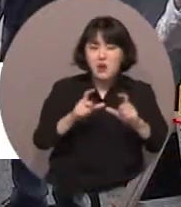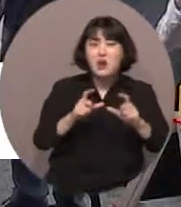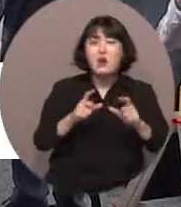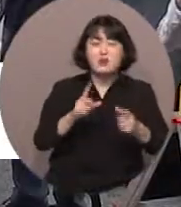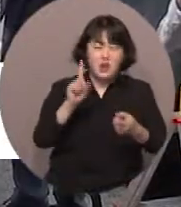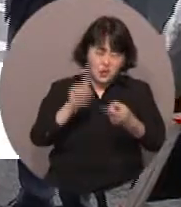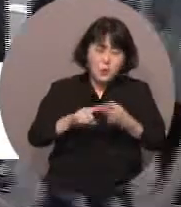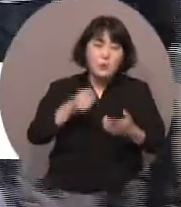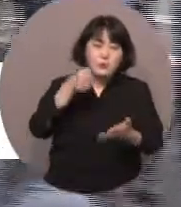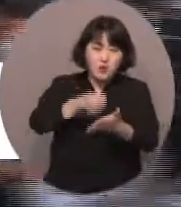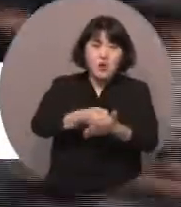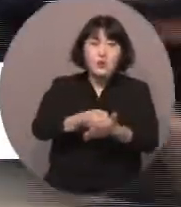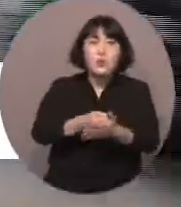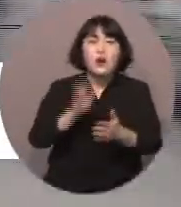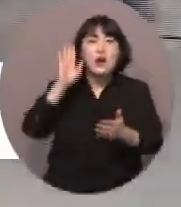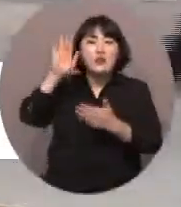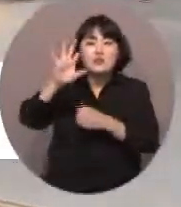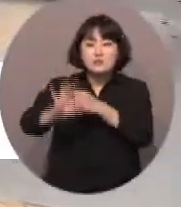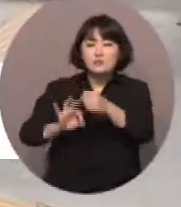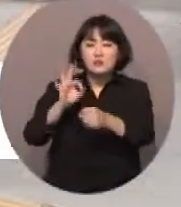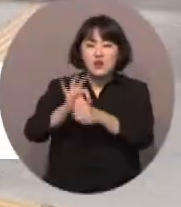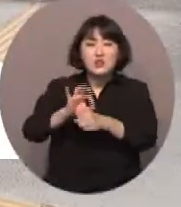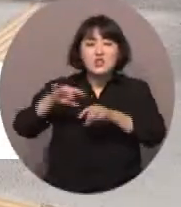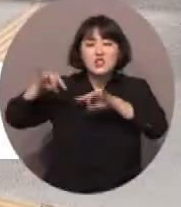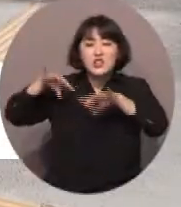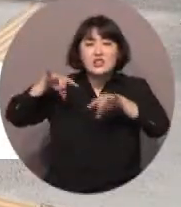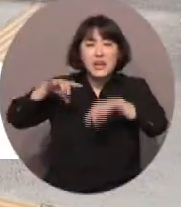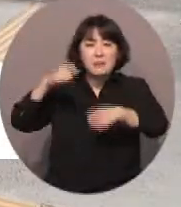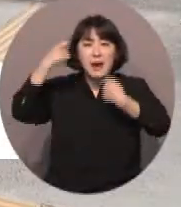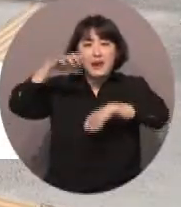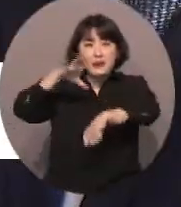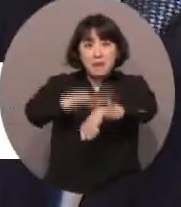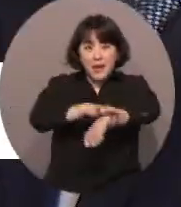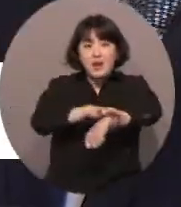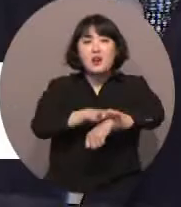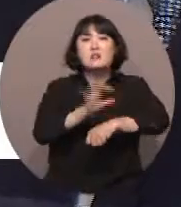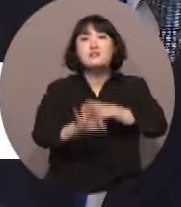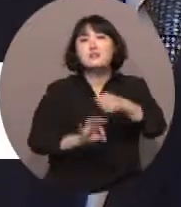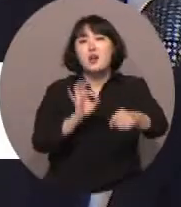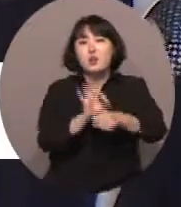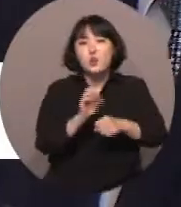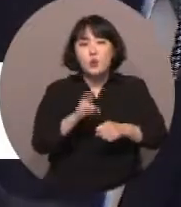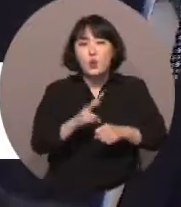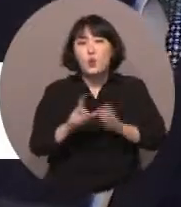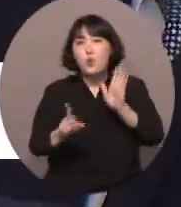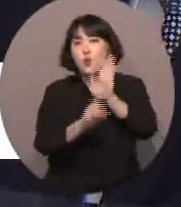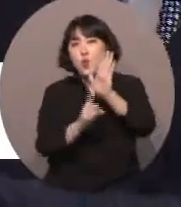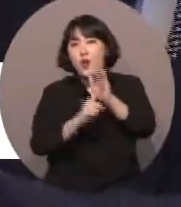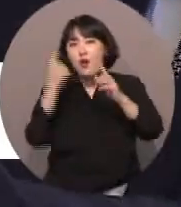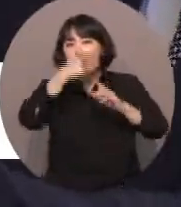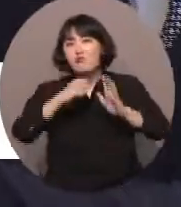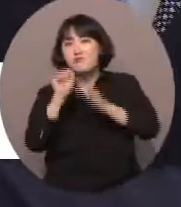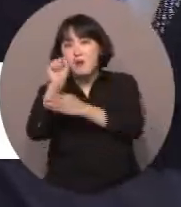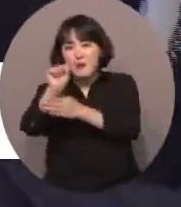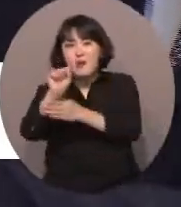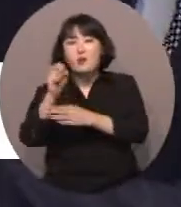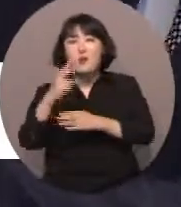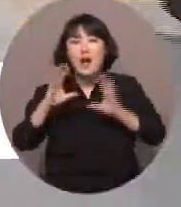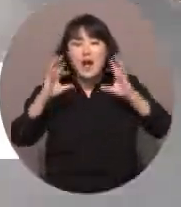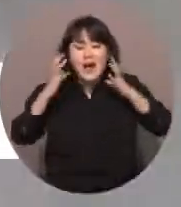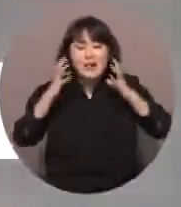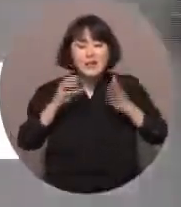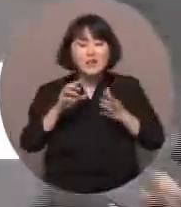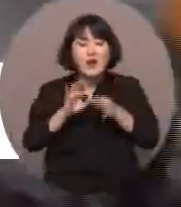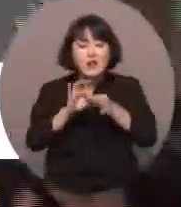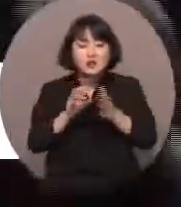향후 10년간 위치추적 전자장치 부착 꽈 신상정보 공개 및 고지 아동 청소년 관련 기관 등